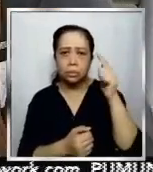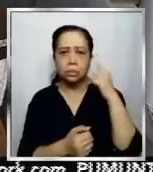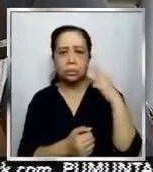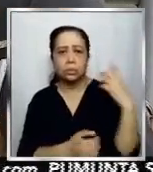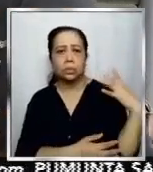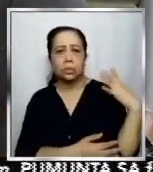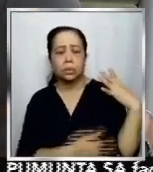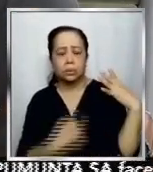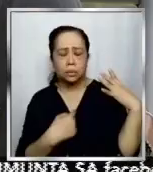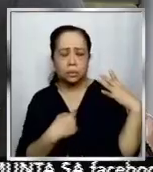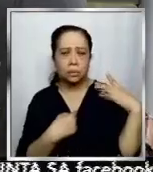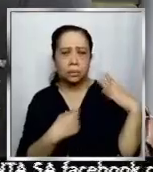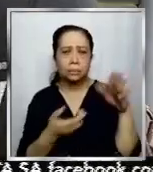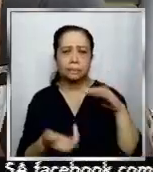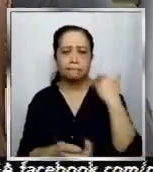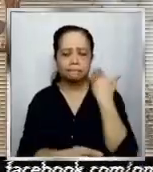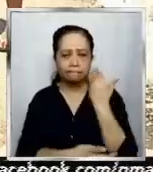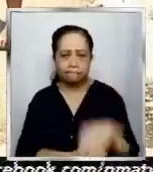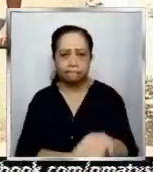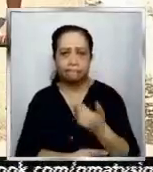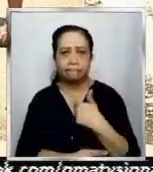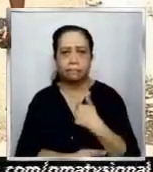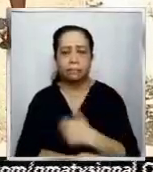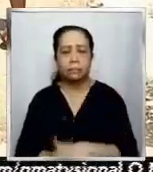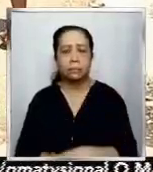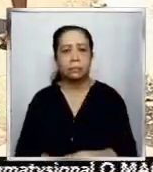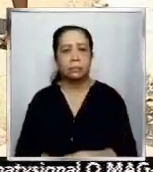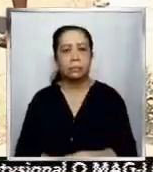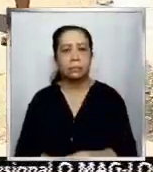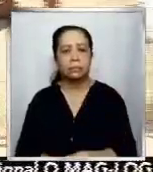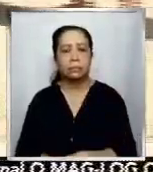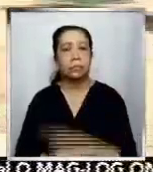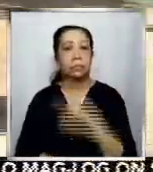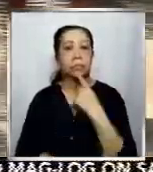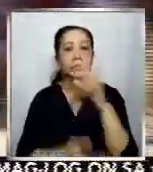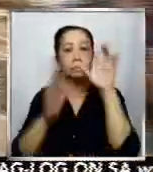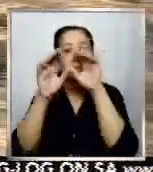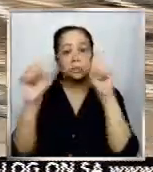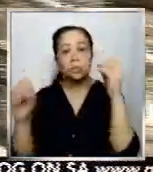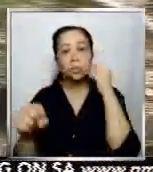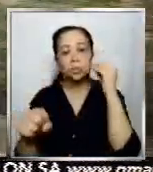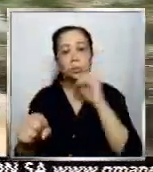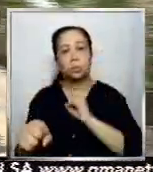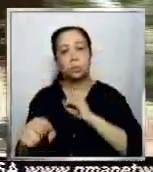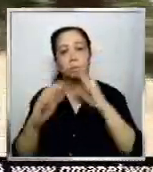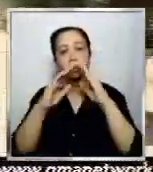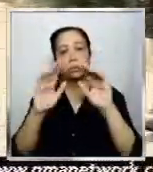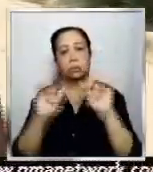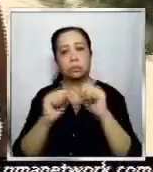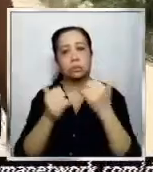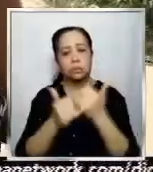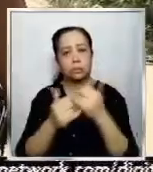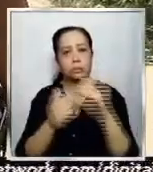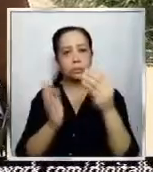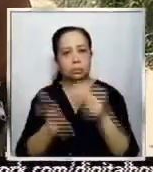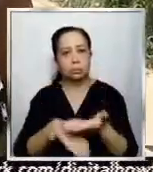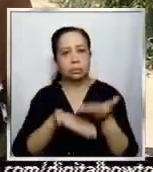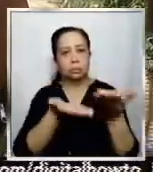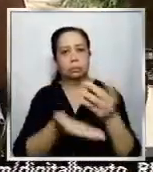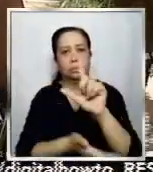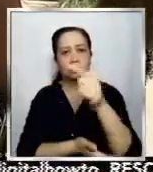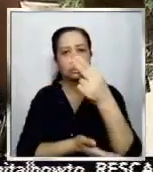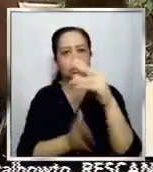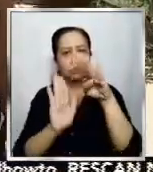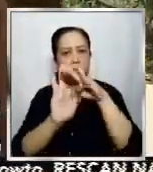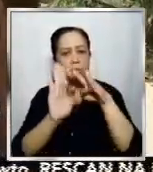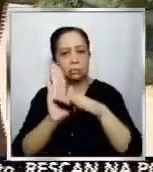ng kamatayan ko. Sabi ng presidente ng Homeowners Association, pinasumite sila ng LGU ng pangalan ng mga